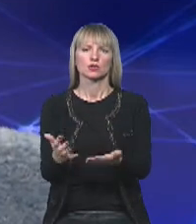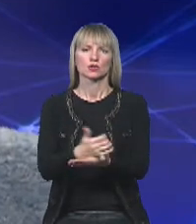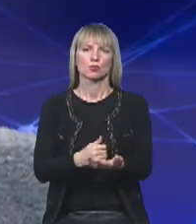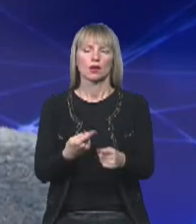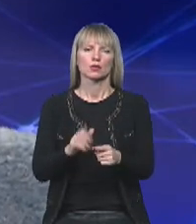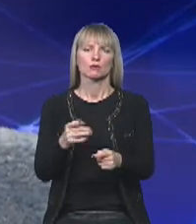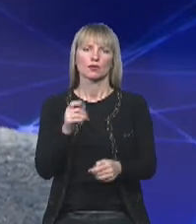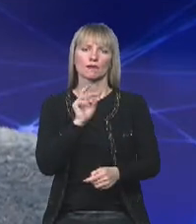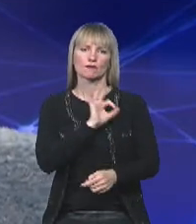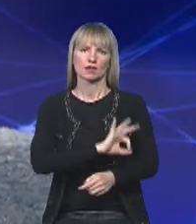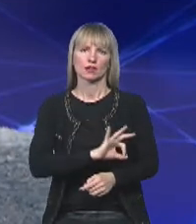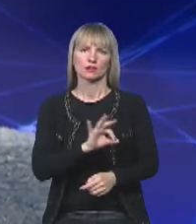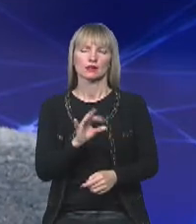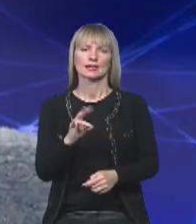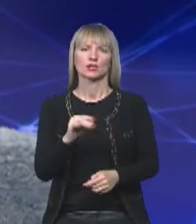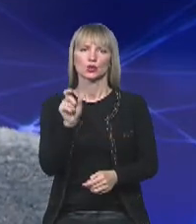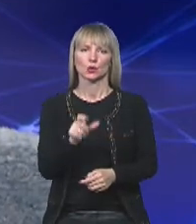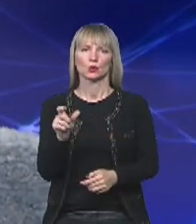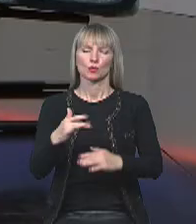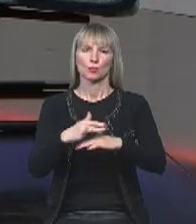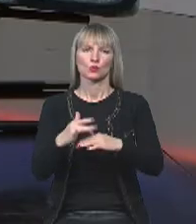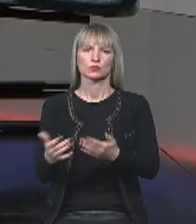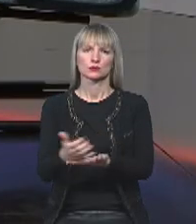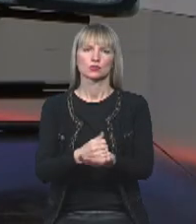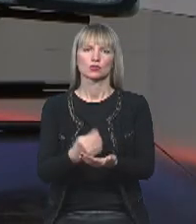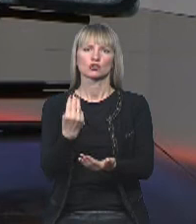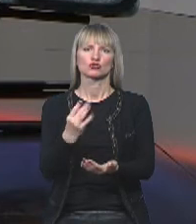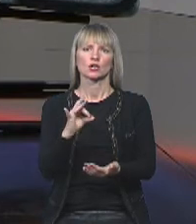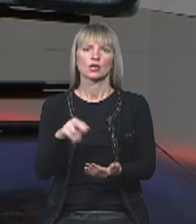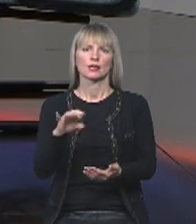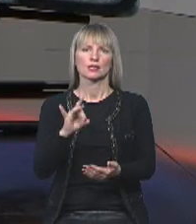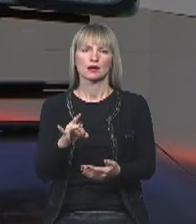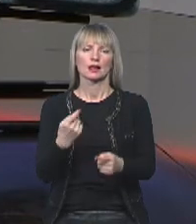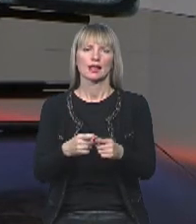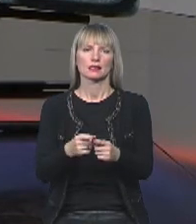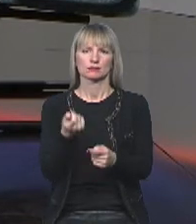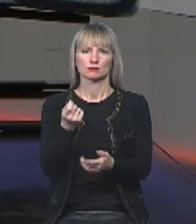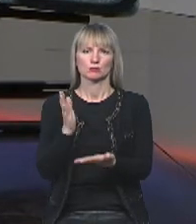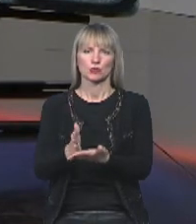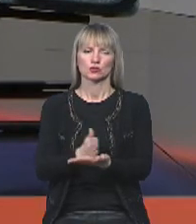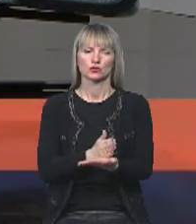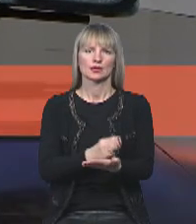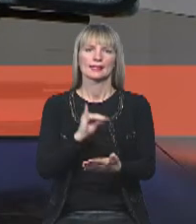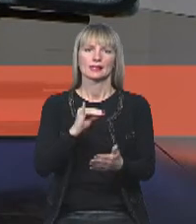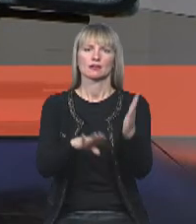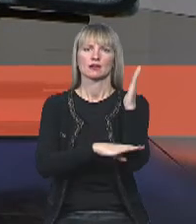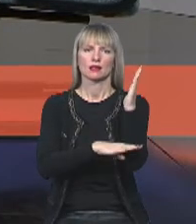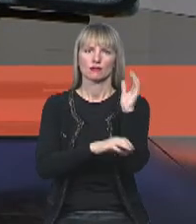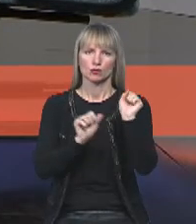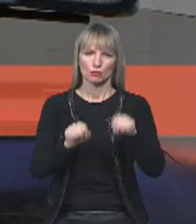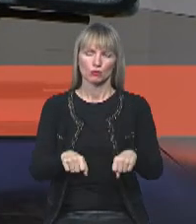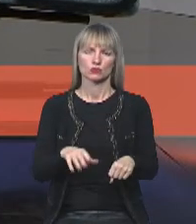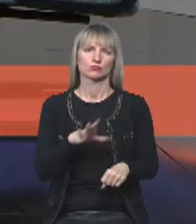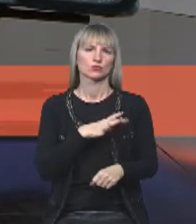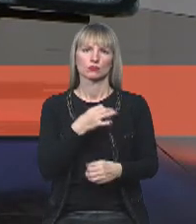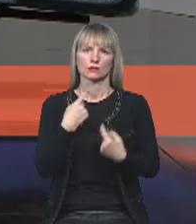будет намного выгоднее, чем ездить и мусор собирать на полигон. Шредер – это что? Это что? Это измельчитель. Измельчитель, и это и деревина может быть. Он может быть